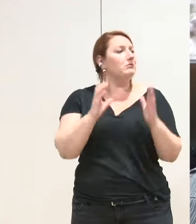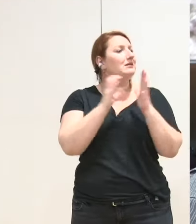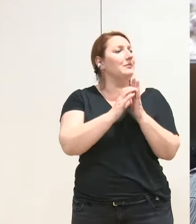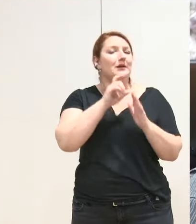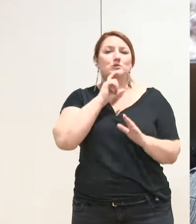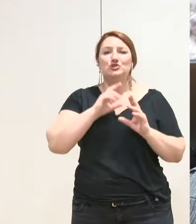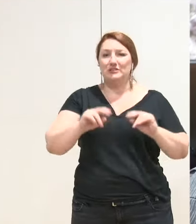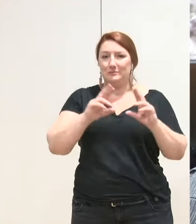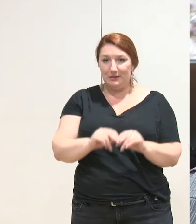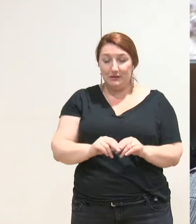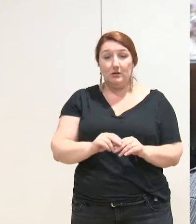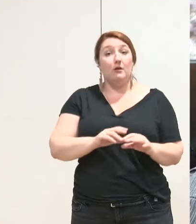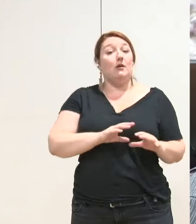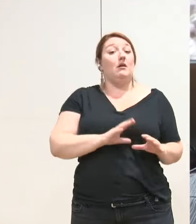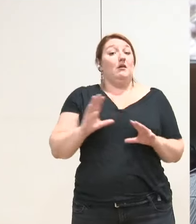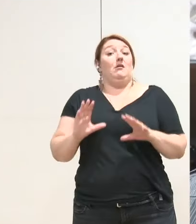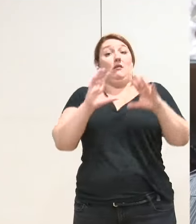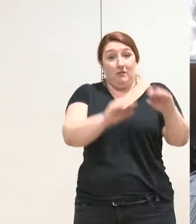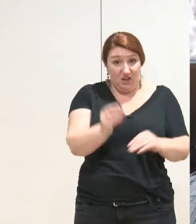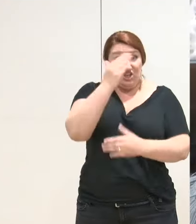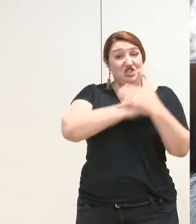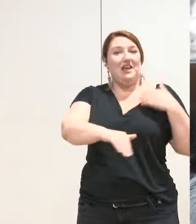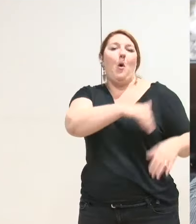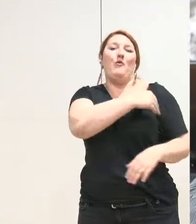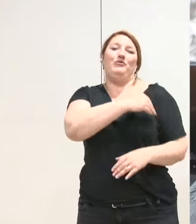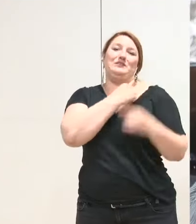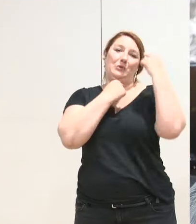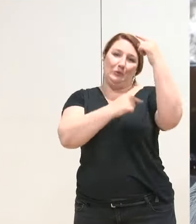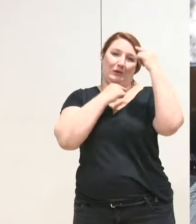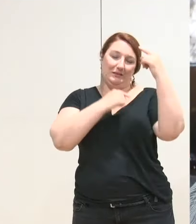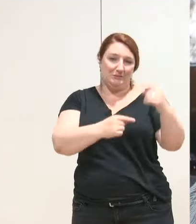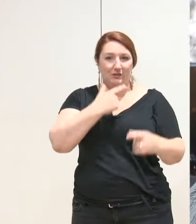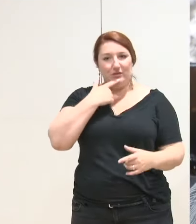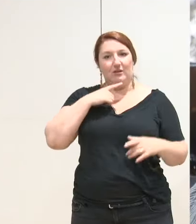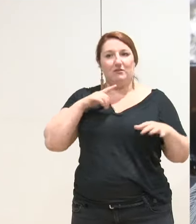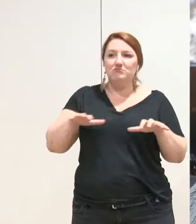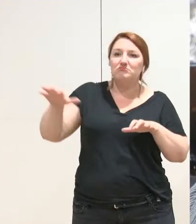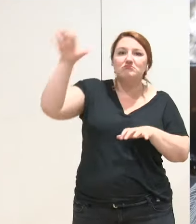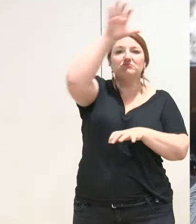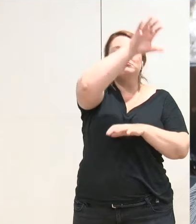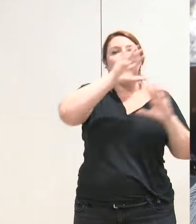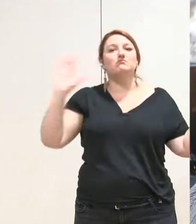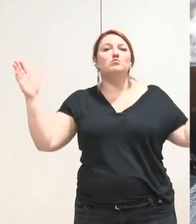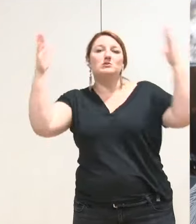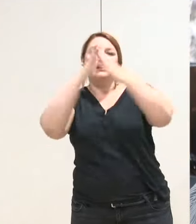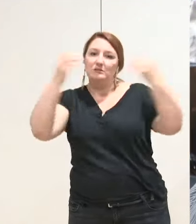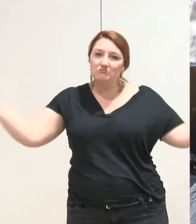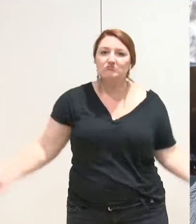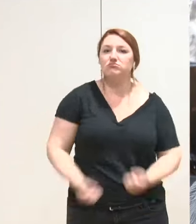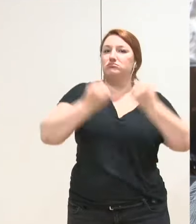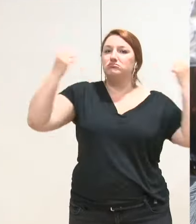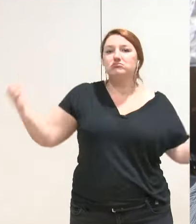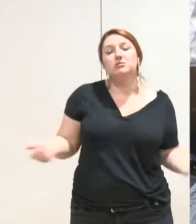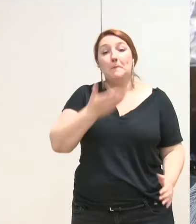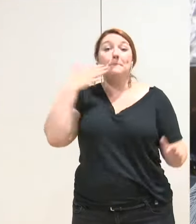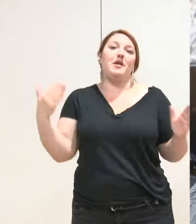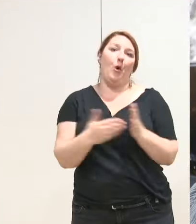parlé à l'office du tourisme ce qui facilitera la meilleure promotion des territoires de montagne environnant